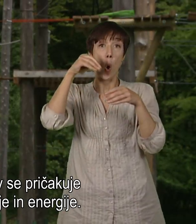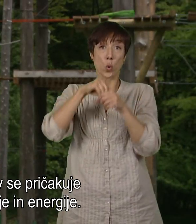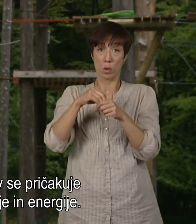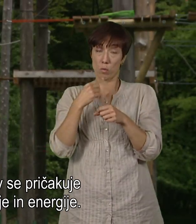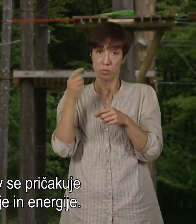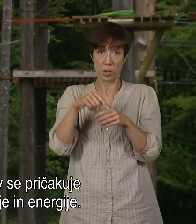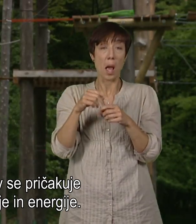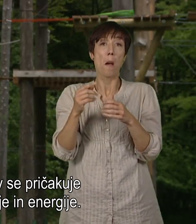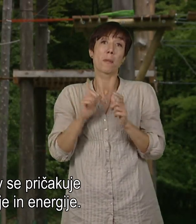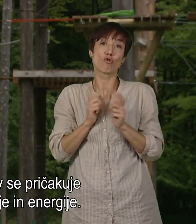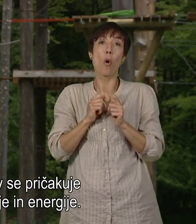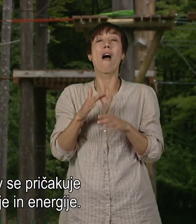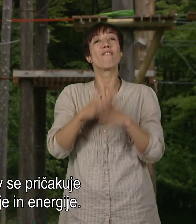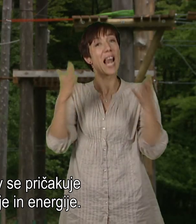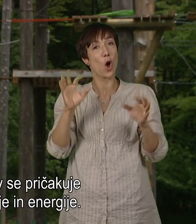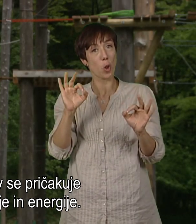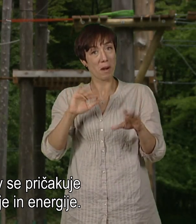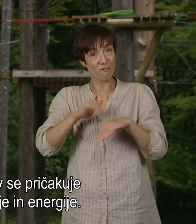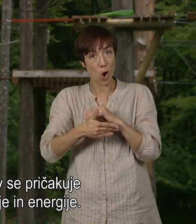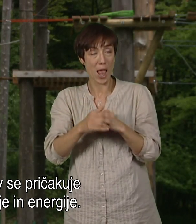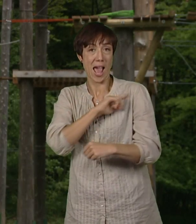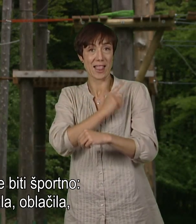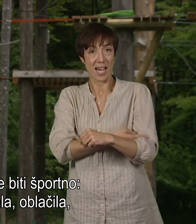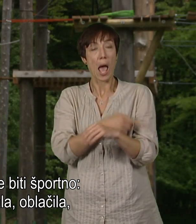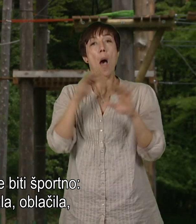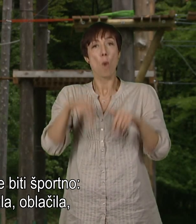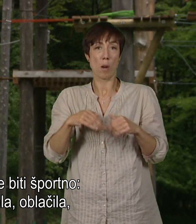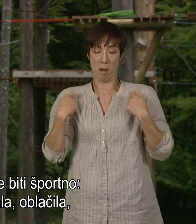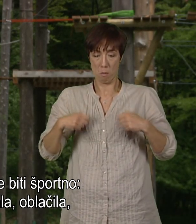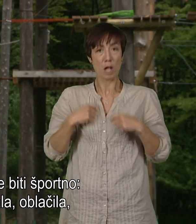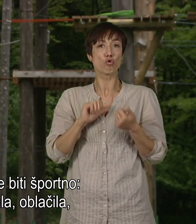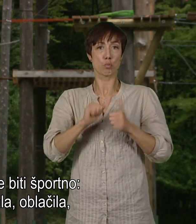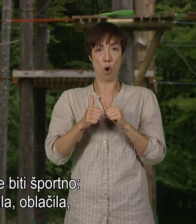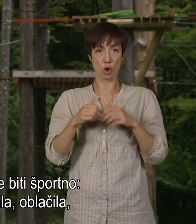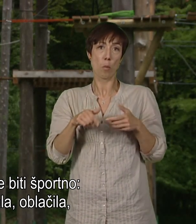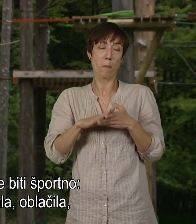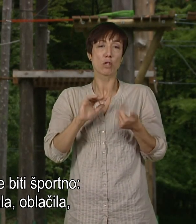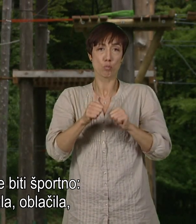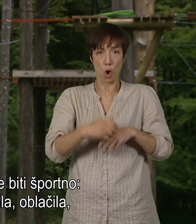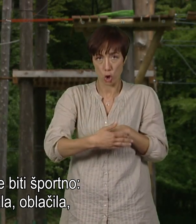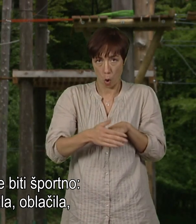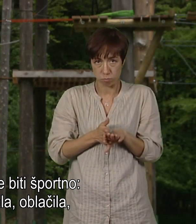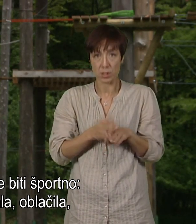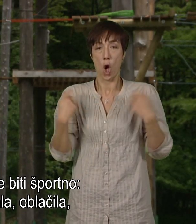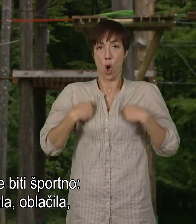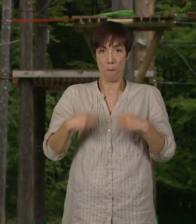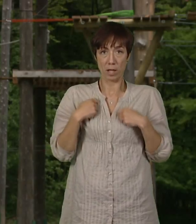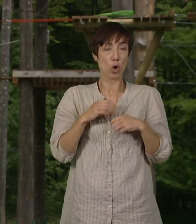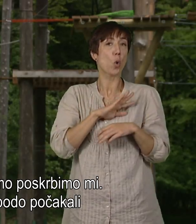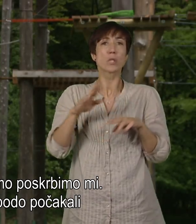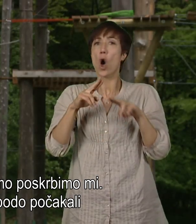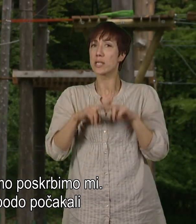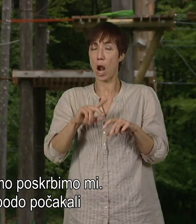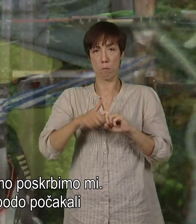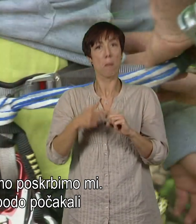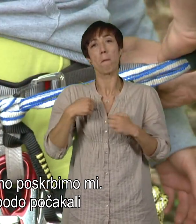Udeležencev se pričakuje veliko dobre volje in energije, morate pa biti napravljeni športno, to pomeni športna obuvala, športna oblačila, za